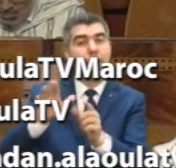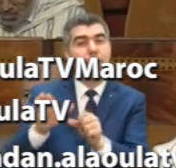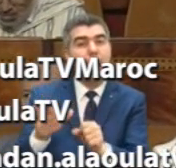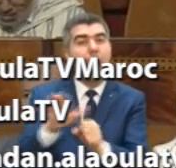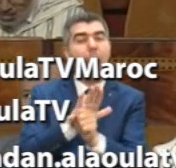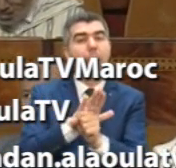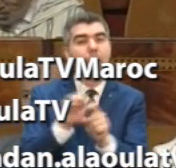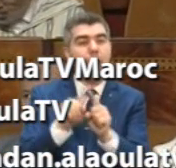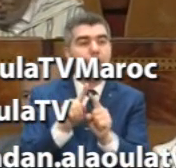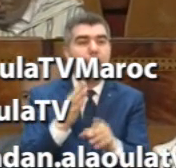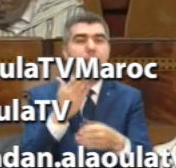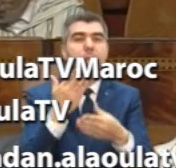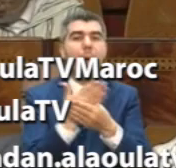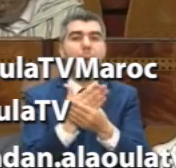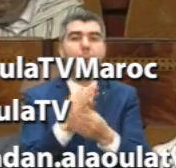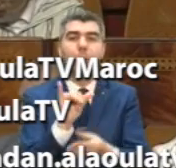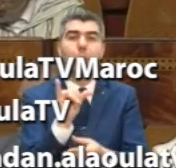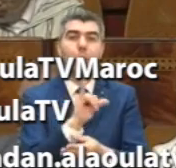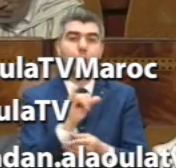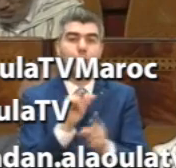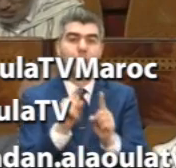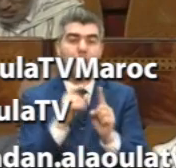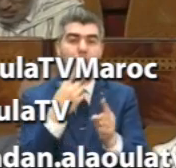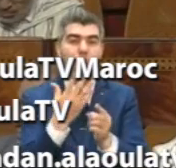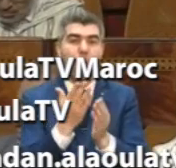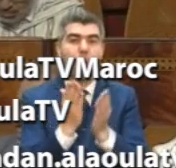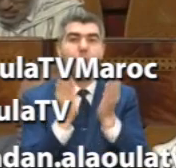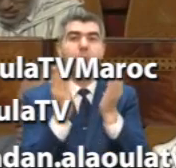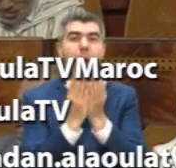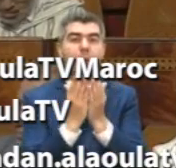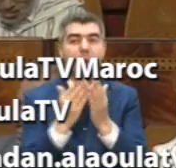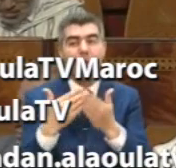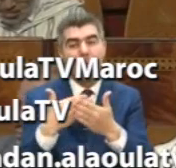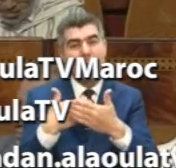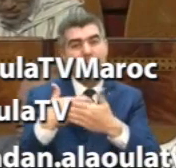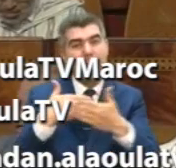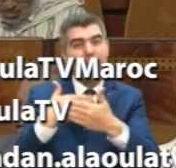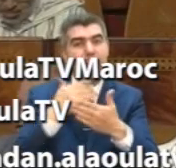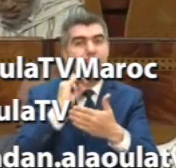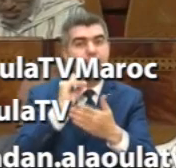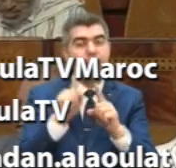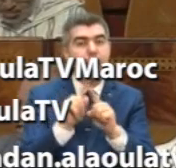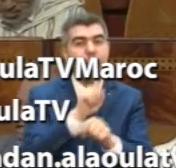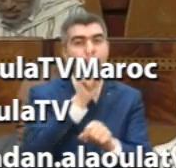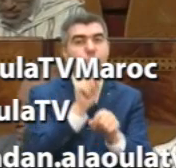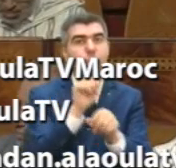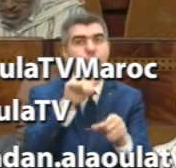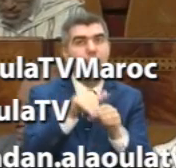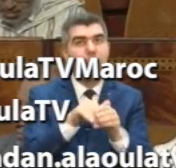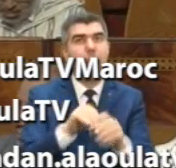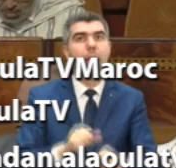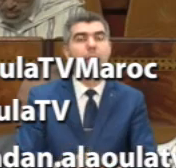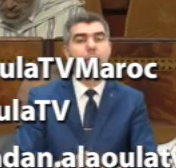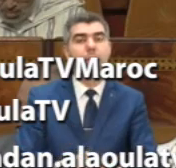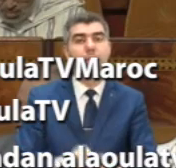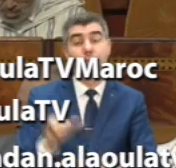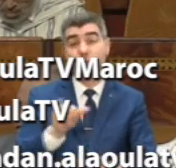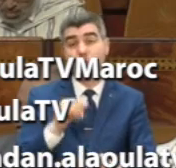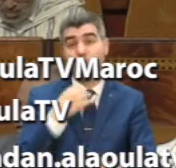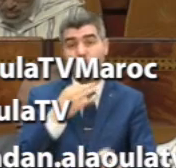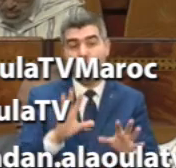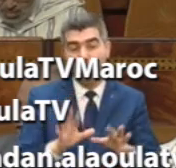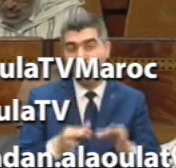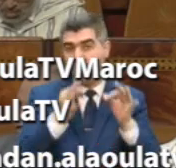أسبابه غياب إعداديات بالجماعات المجاورة أو ثانوية تأهيلية. لذا نطالبكم